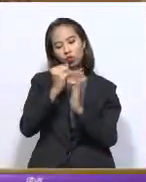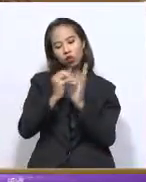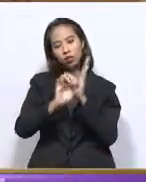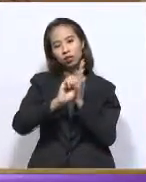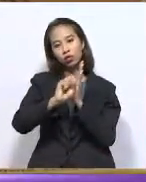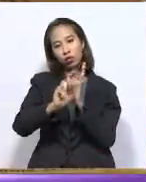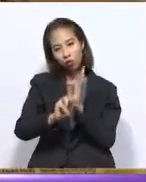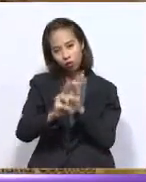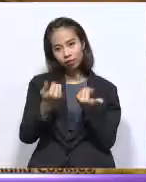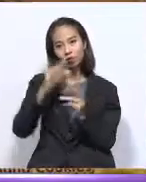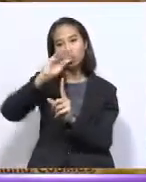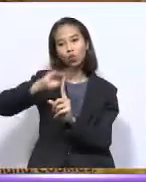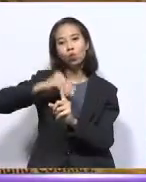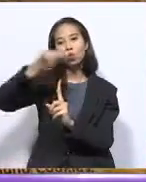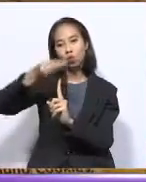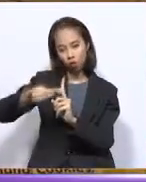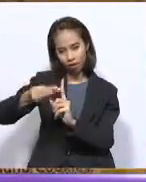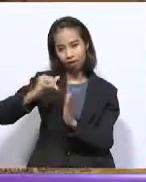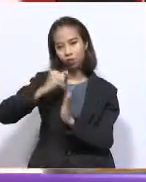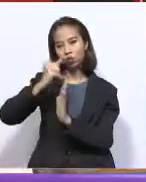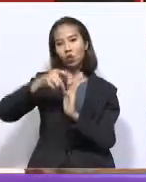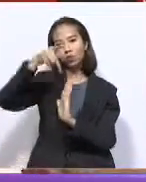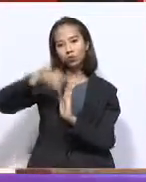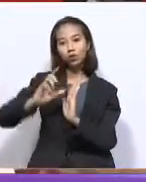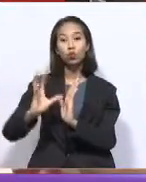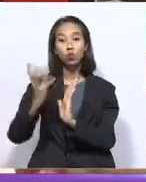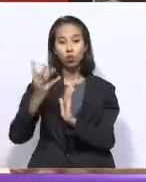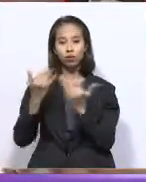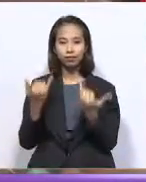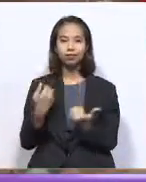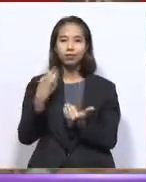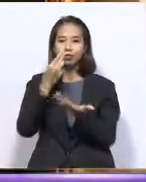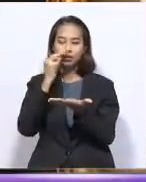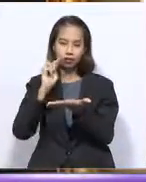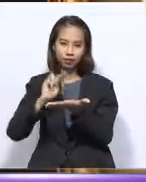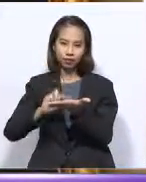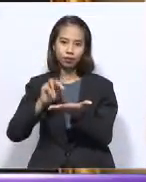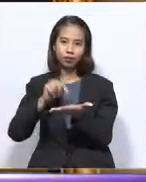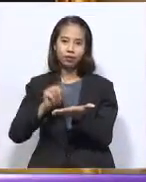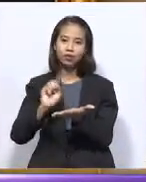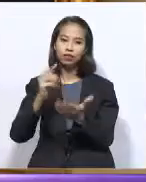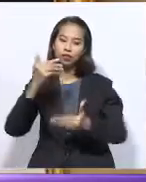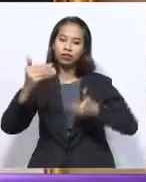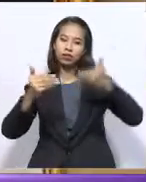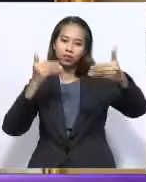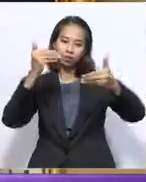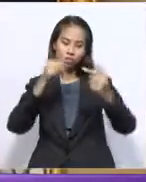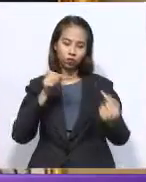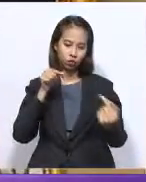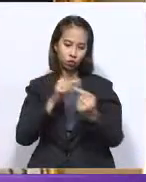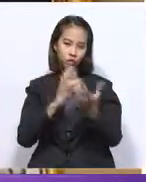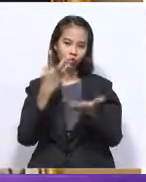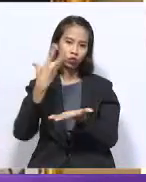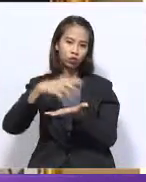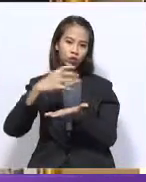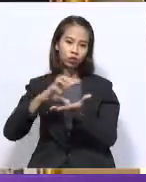ก็กล้วยน้ำว้าแปรรูปจากจังหวัดพิษณุโลกครับรวมทั้งไปรษณีย์นฤมิตนะครับเป็นนิทรรศการที่นำเสนอเรื่องราว